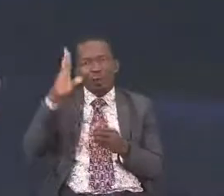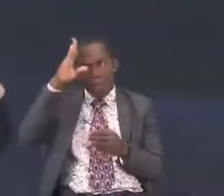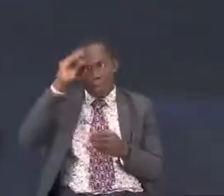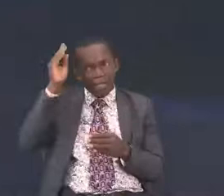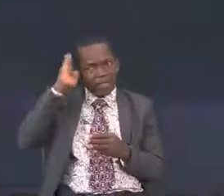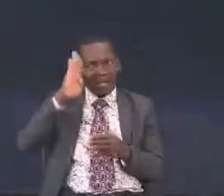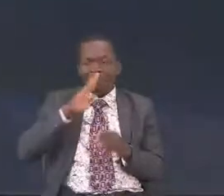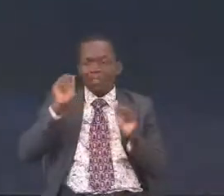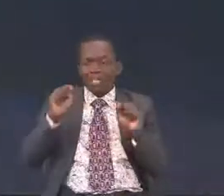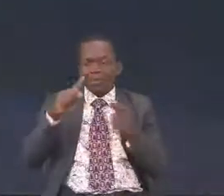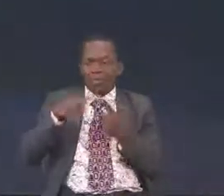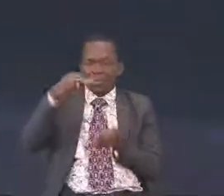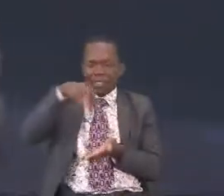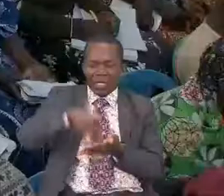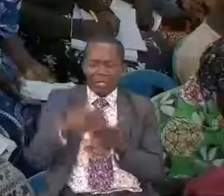devant toi